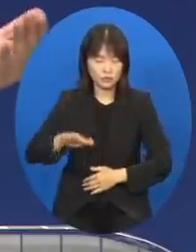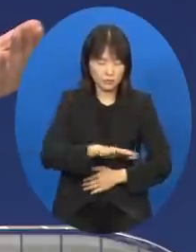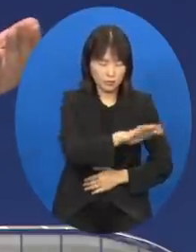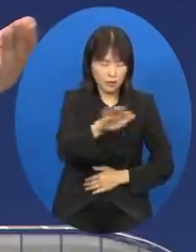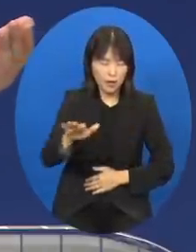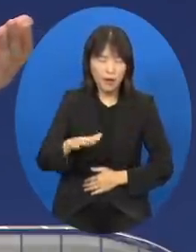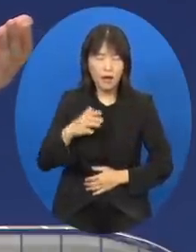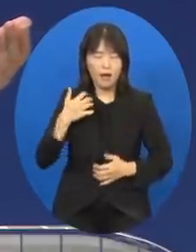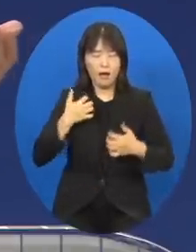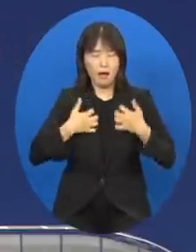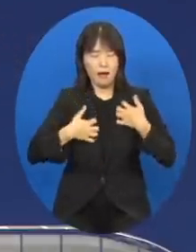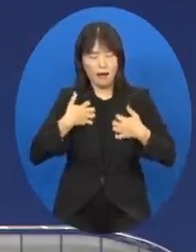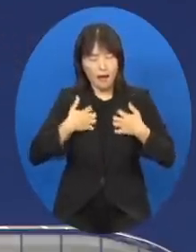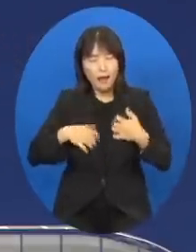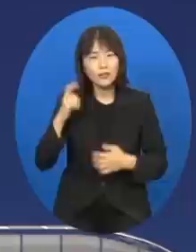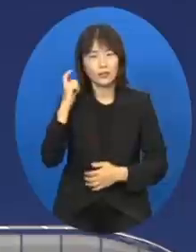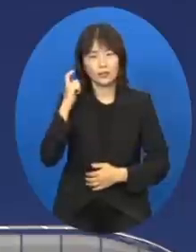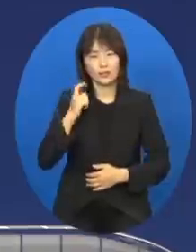기쁜 소식인 거죠.